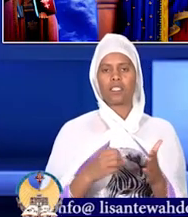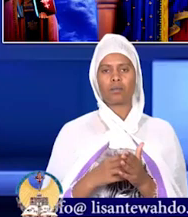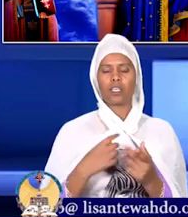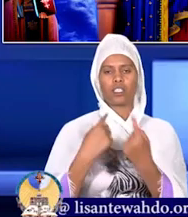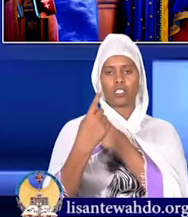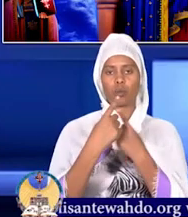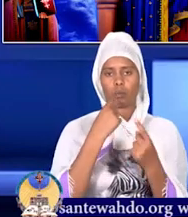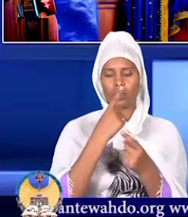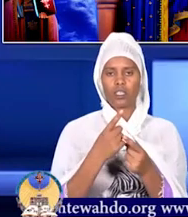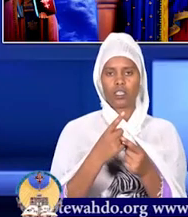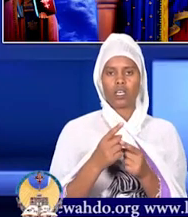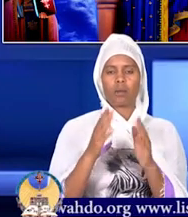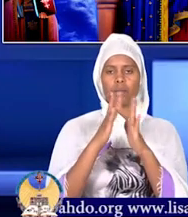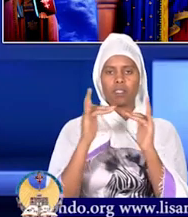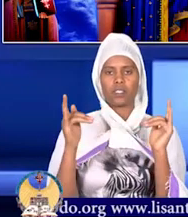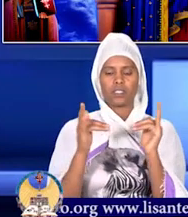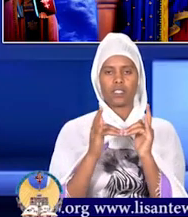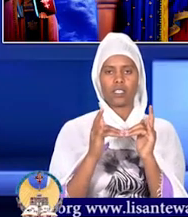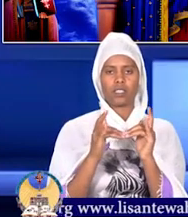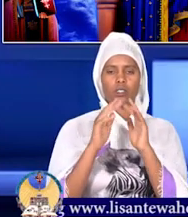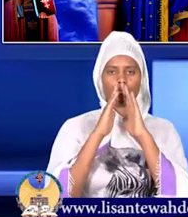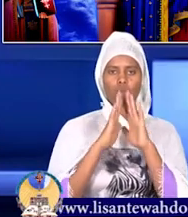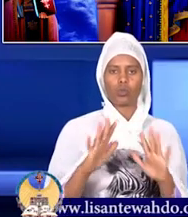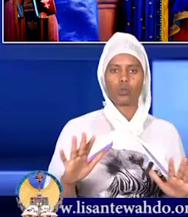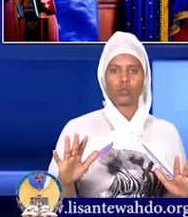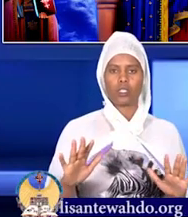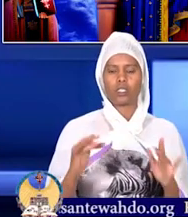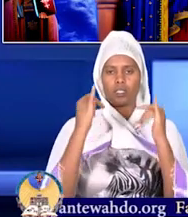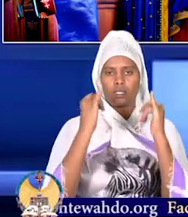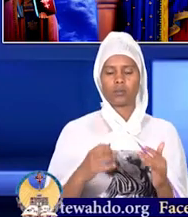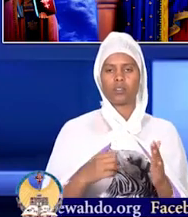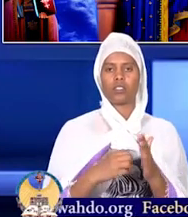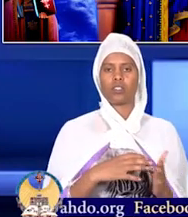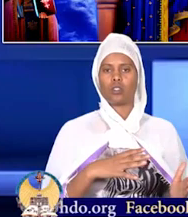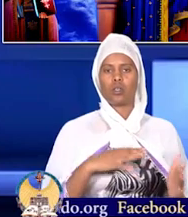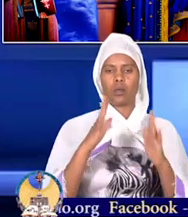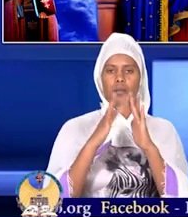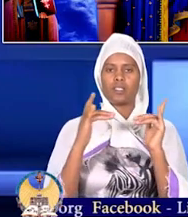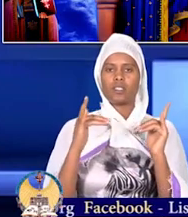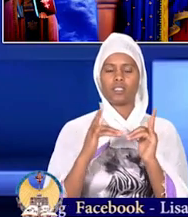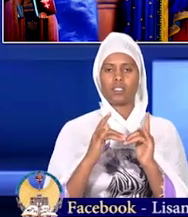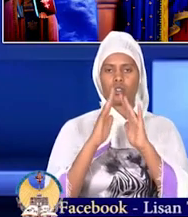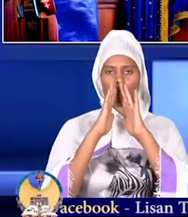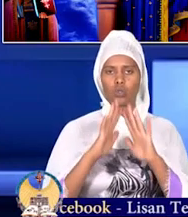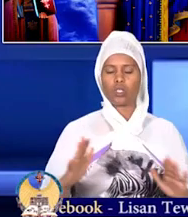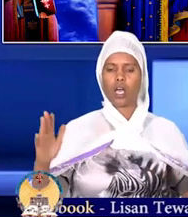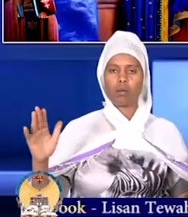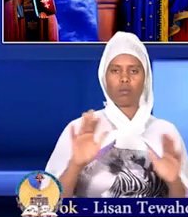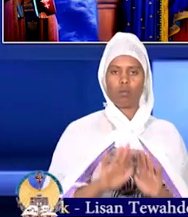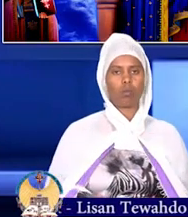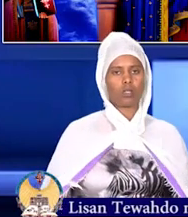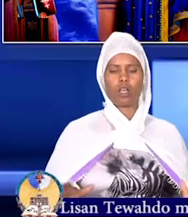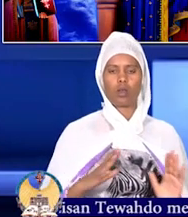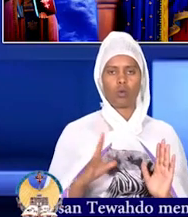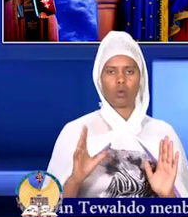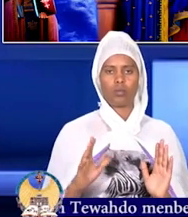ስለዚ ስለምንታይ ይጠቂስዎም እንተይልና ኣብ ቤተ ክርስቲያን ቅዱሳን ክብሪ ስለ ዘለዎም፣ ኣብ ቤተ ክርስቲያን